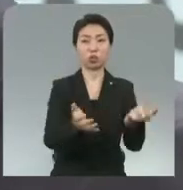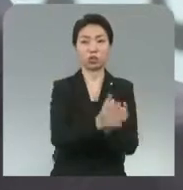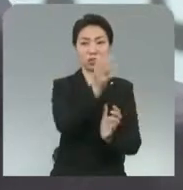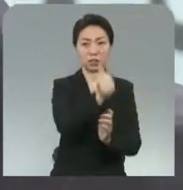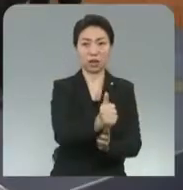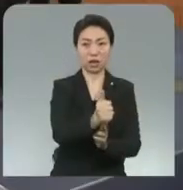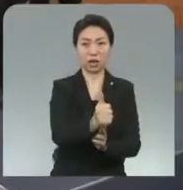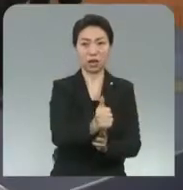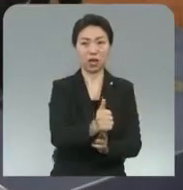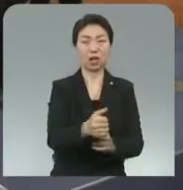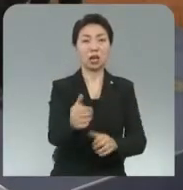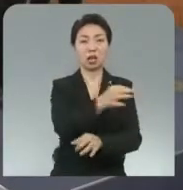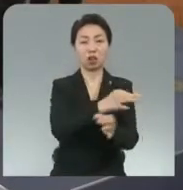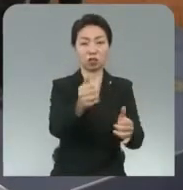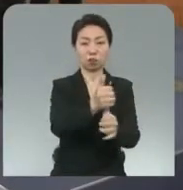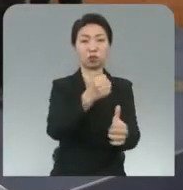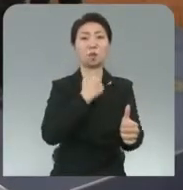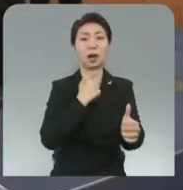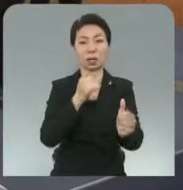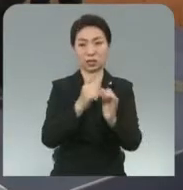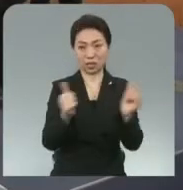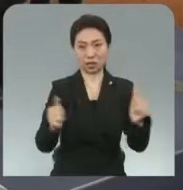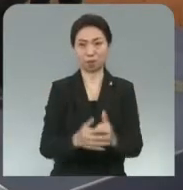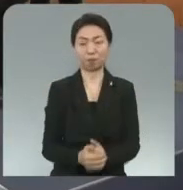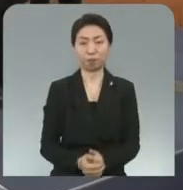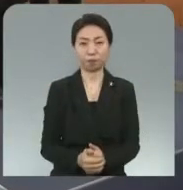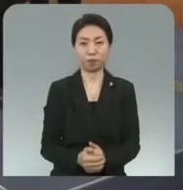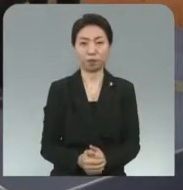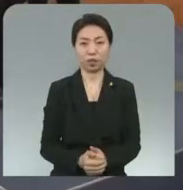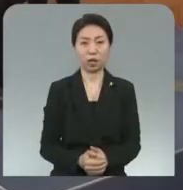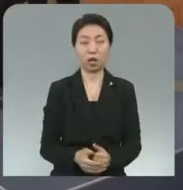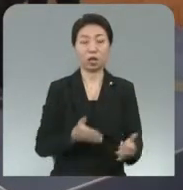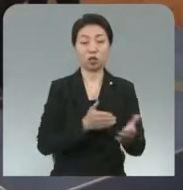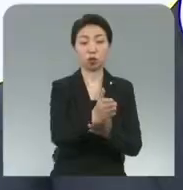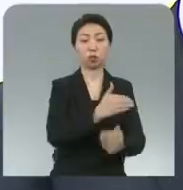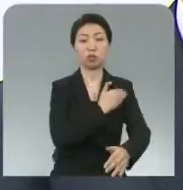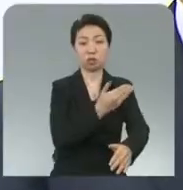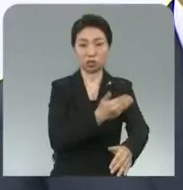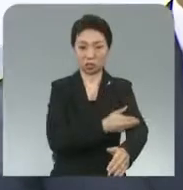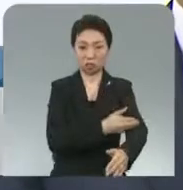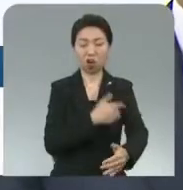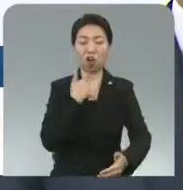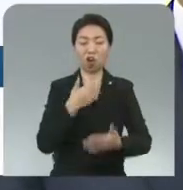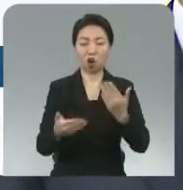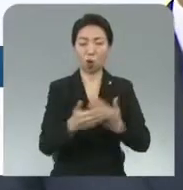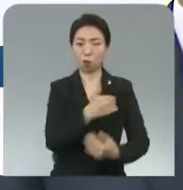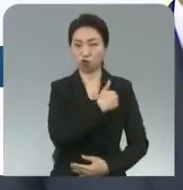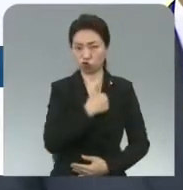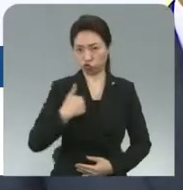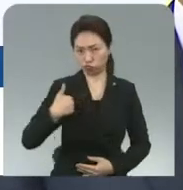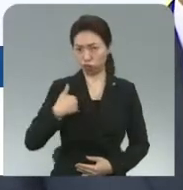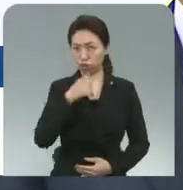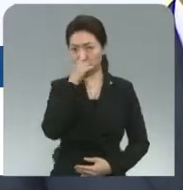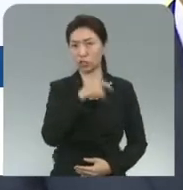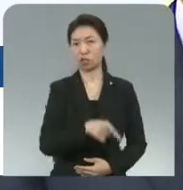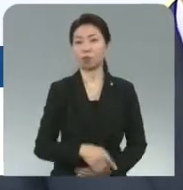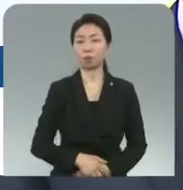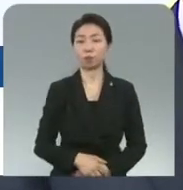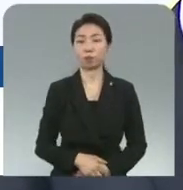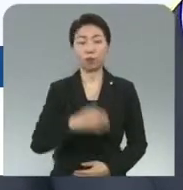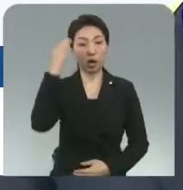điều phố nhà nước làm phó thủ tướng phụ trách kinh tế khi Bộ trưởng kế hoạch và tài chính Giải thích về việc tiến cử ông sư